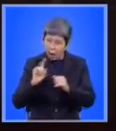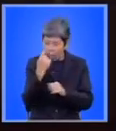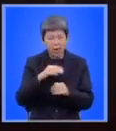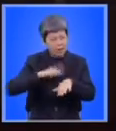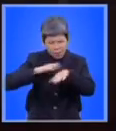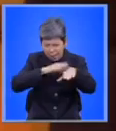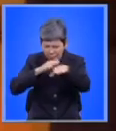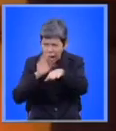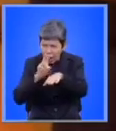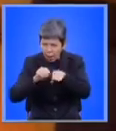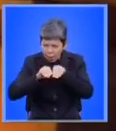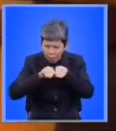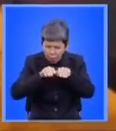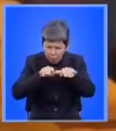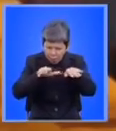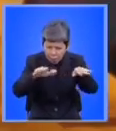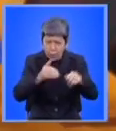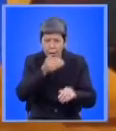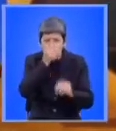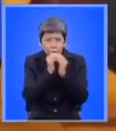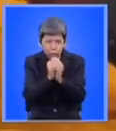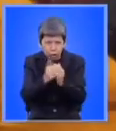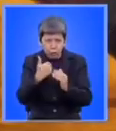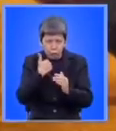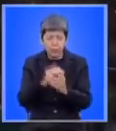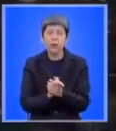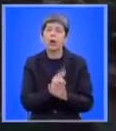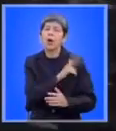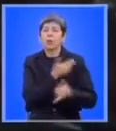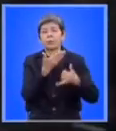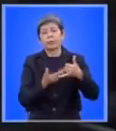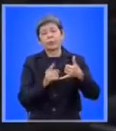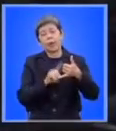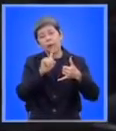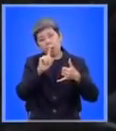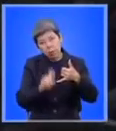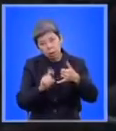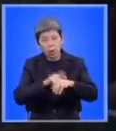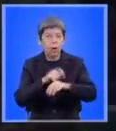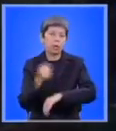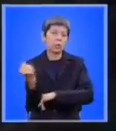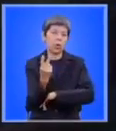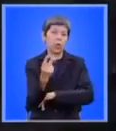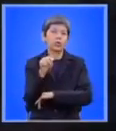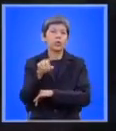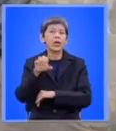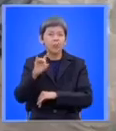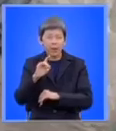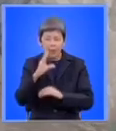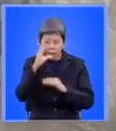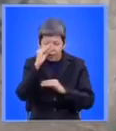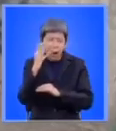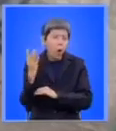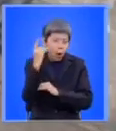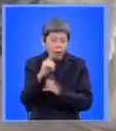าเตือนภัยถึงไวรัสโคโรนาสายพันธุ์ใหม่2019คุณหมอหลี่เสียชีวิตแล้วเมื่อเวลาตี2กับ58นาทีเมื่อค่ำคืน